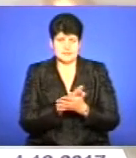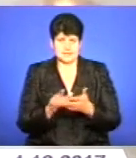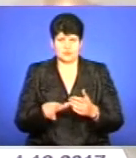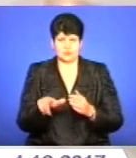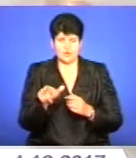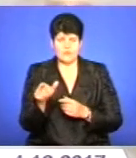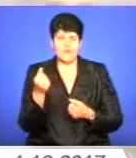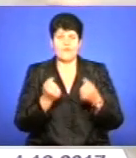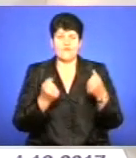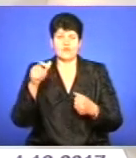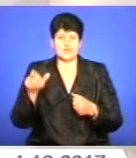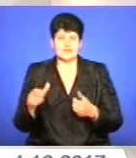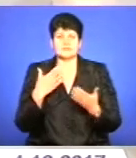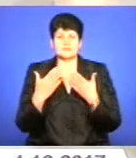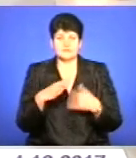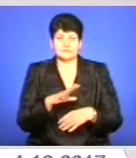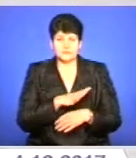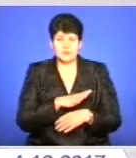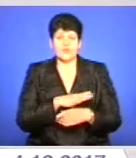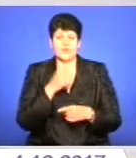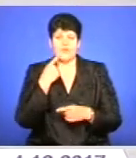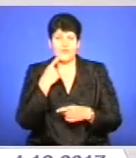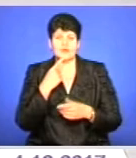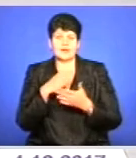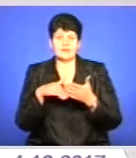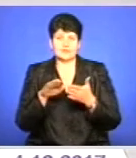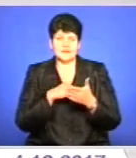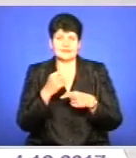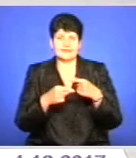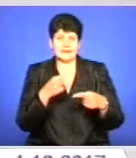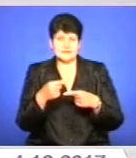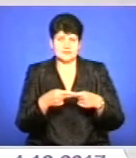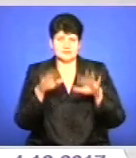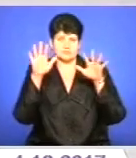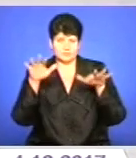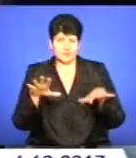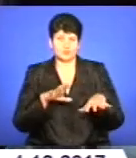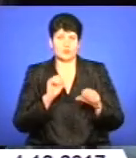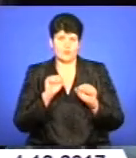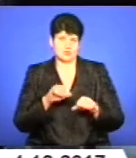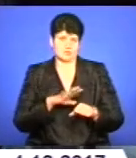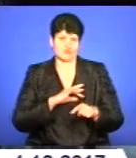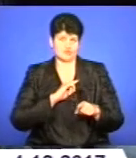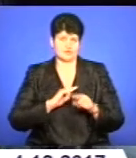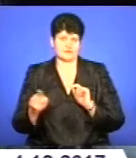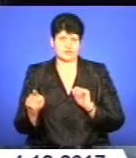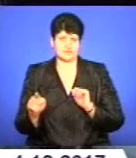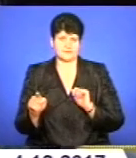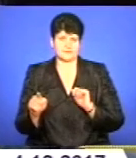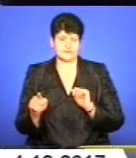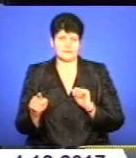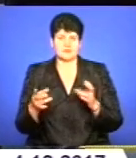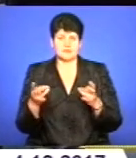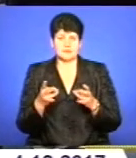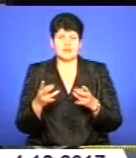Водії, з якими ми спілкувалися, вважають, ліквідувати наслідки негоди можна було швидше. Не встигаєте завжди розкинути, розчистити,